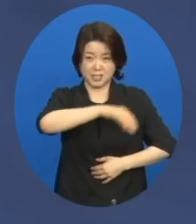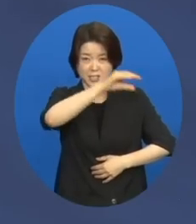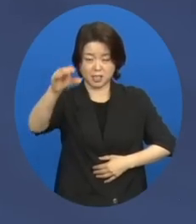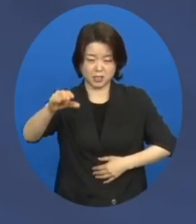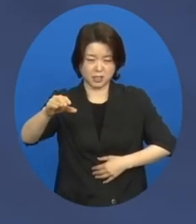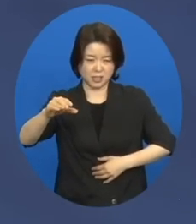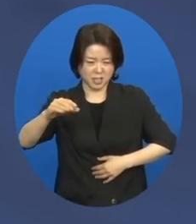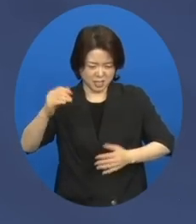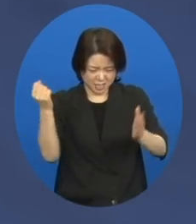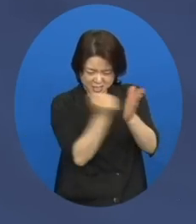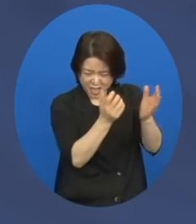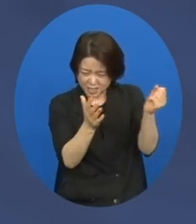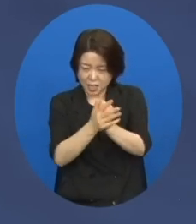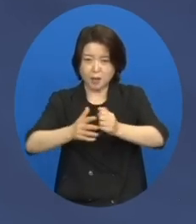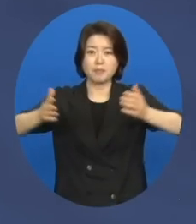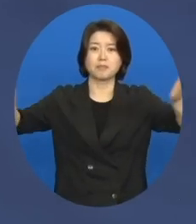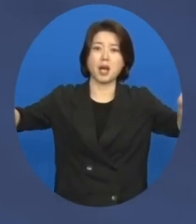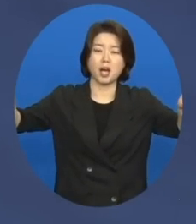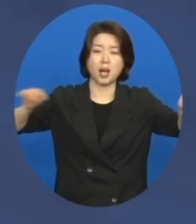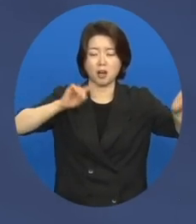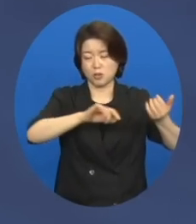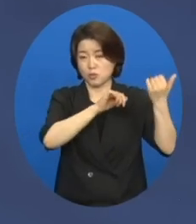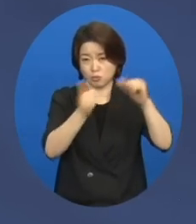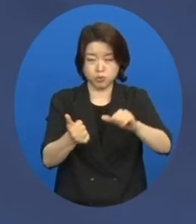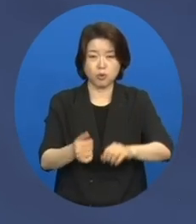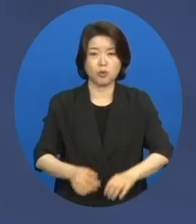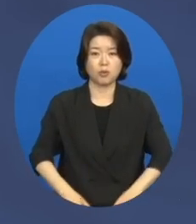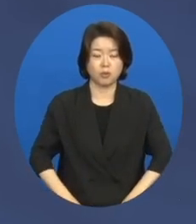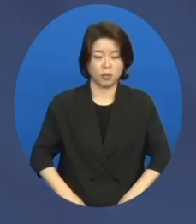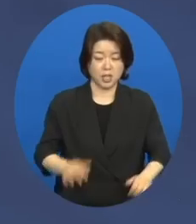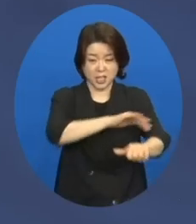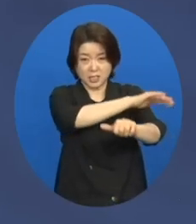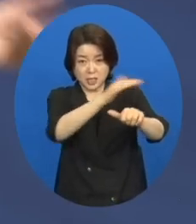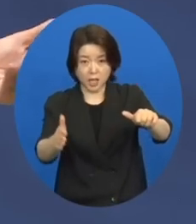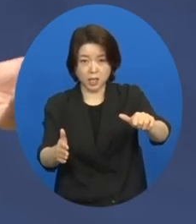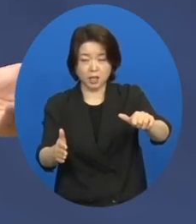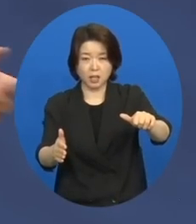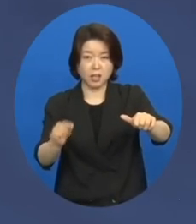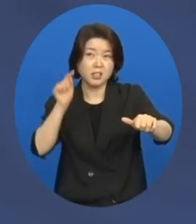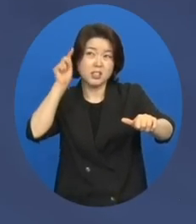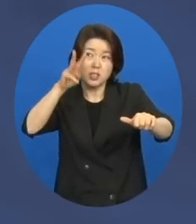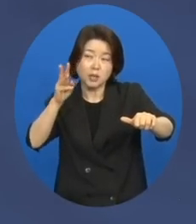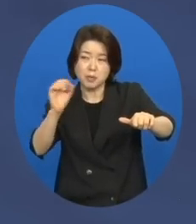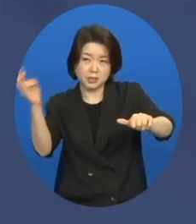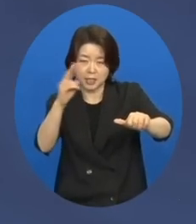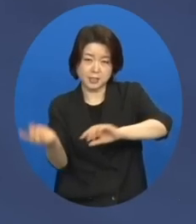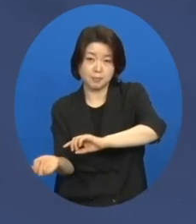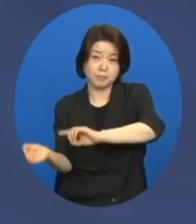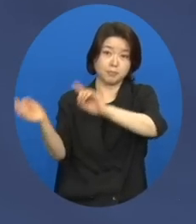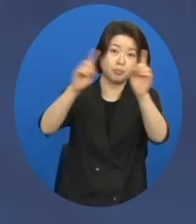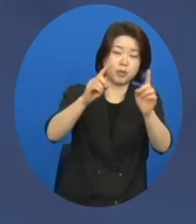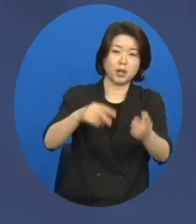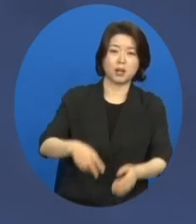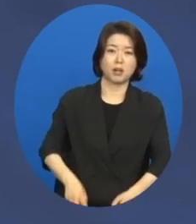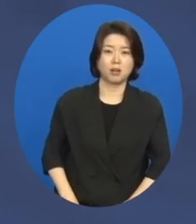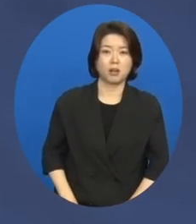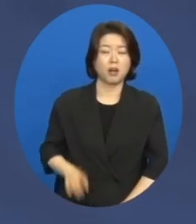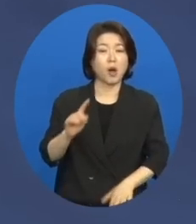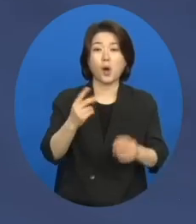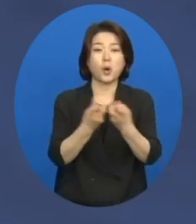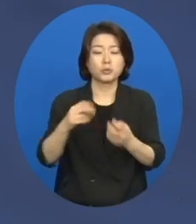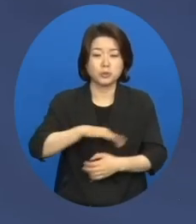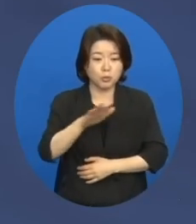갈갈이 찢겨지고 그리고 거기서 죽어 땅에 묻히시고 그리고 부활하시고, 도대체 어떻게, 우리가